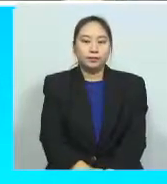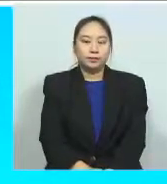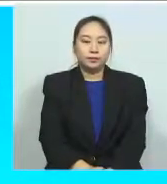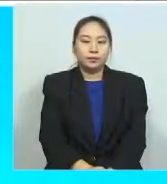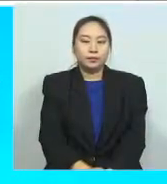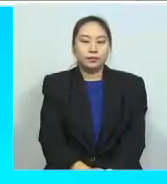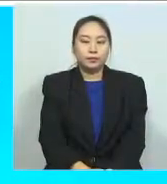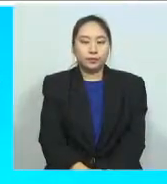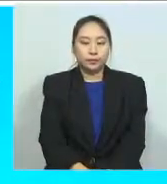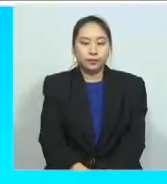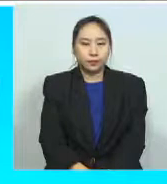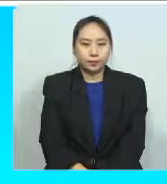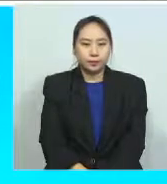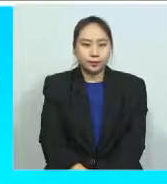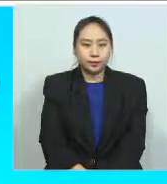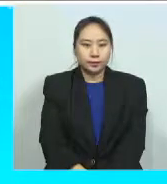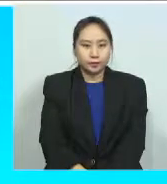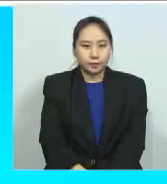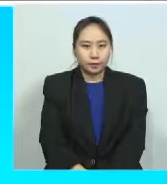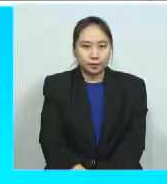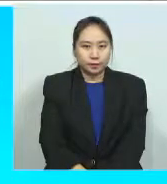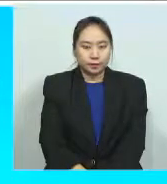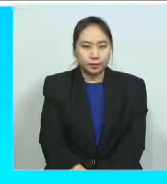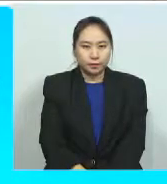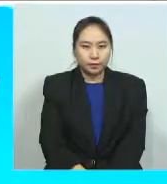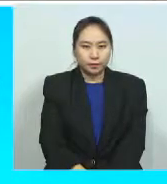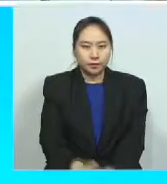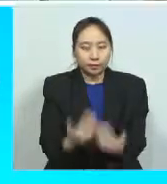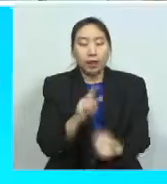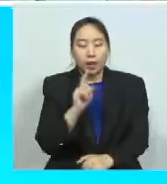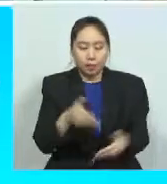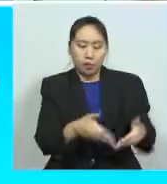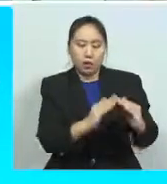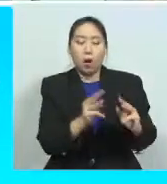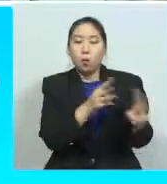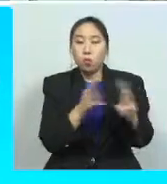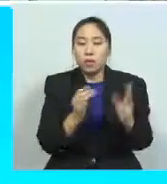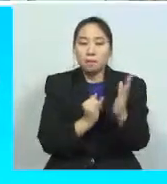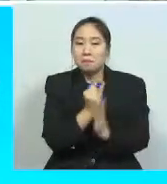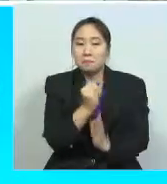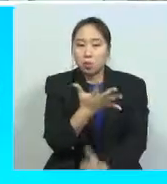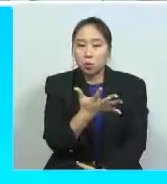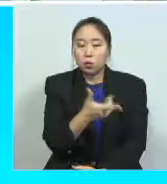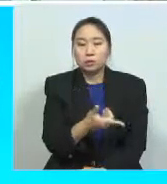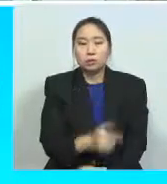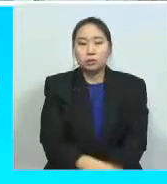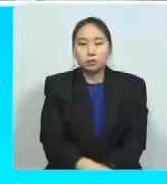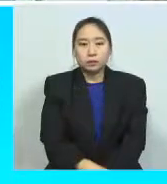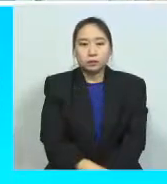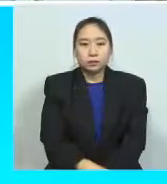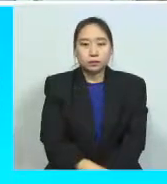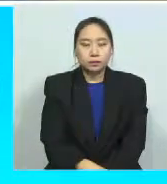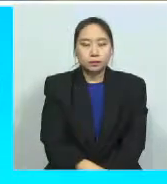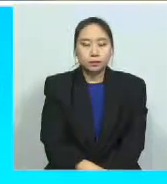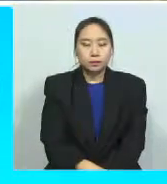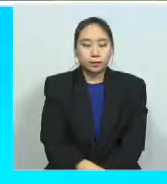แล้วที่ชาวบ้านตั้งคำถามว่าการตั้งโรงงานเนี่ยอาจจะตั้งด้วยวิธีการที่ไม่ถูกต้องอันนี้หลังจากพูดคุยเมื่อกี้นี่มีข้อสรุปในข้อถามนี้ไหม